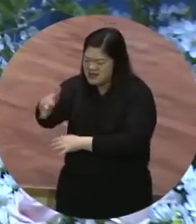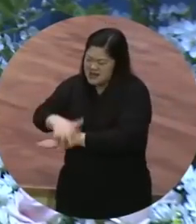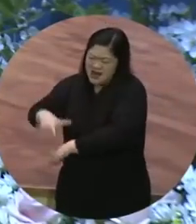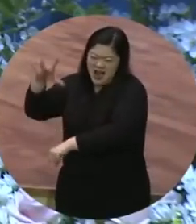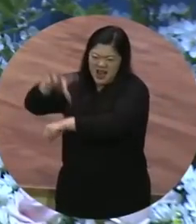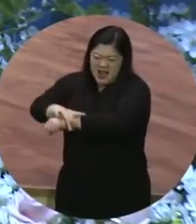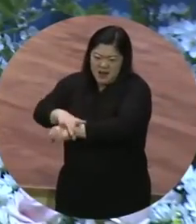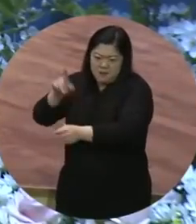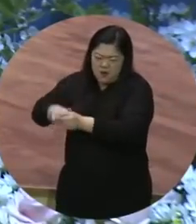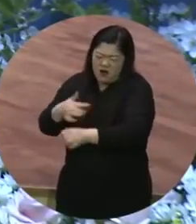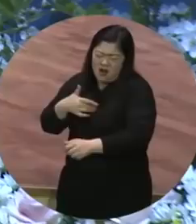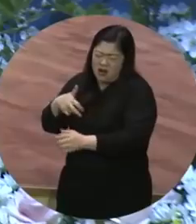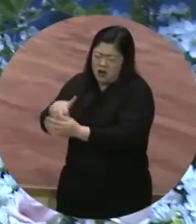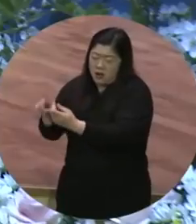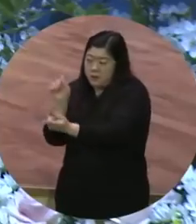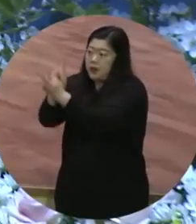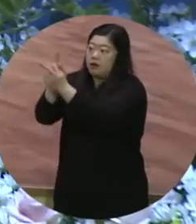가짜예요.